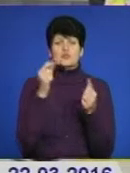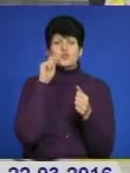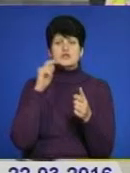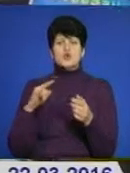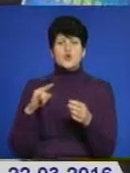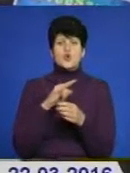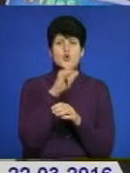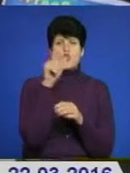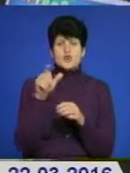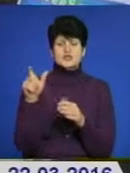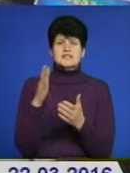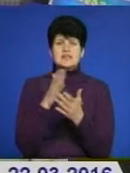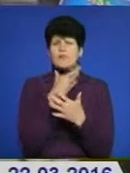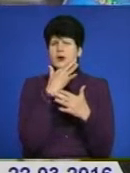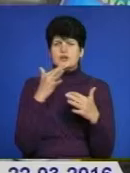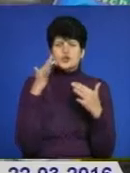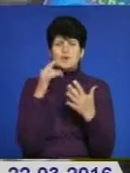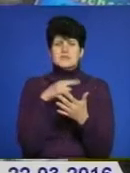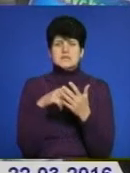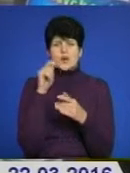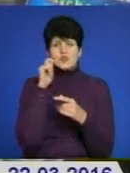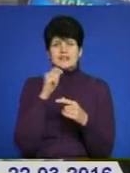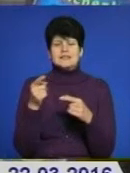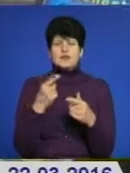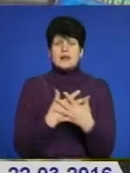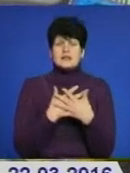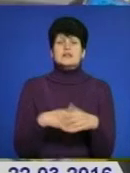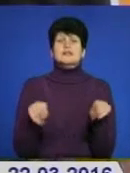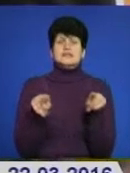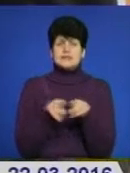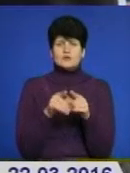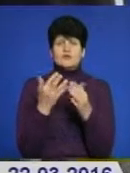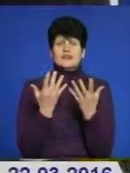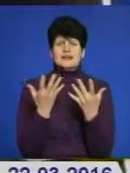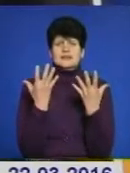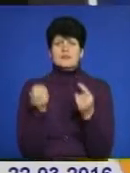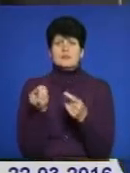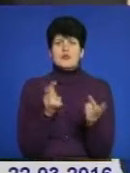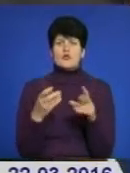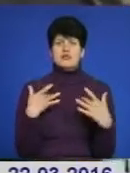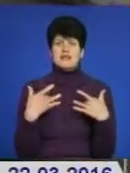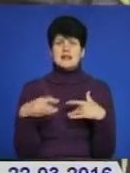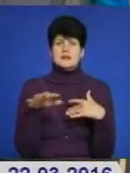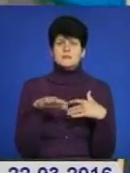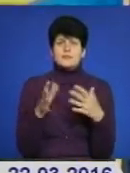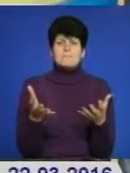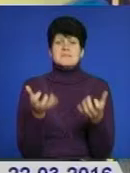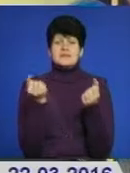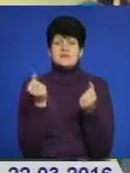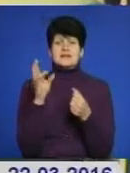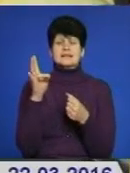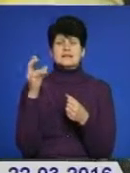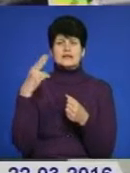льотчиці відбуваються у багатьох містах України та світу. Тернопільські активісти також уже кілька днів виходять на театральну площу, щоб підтримати Надію